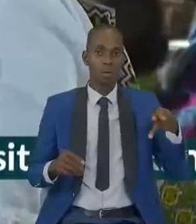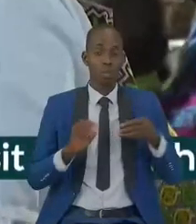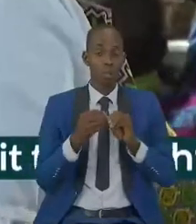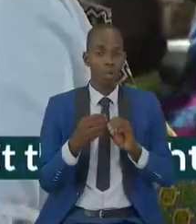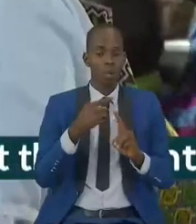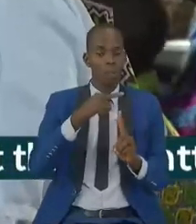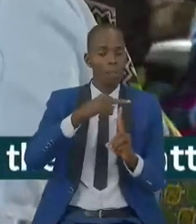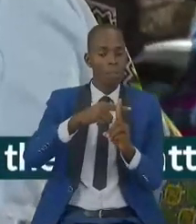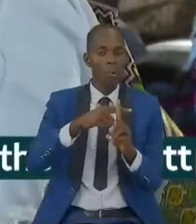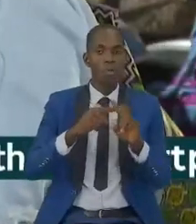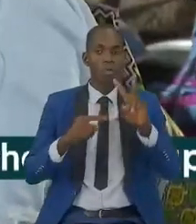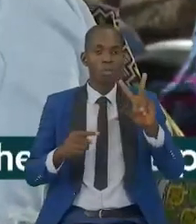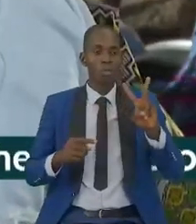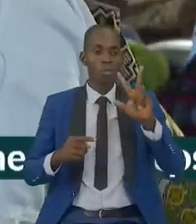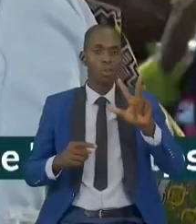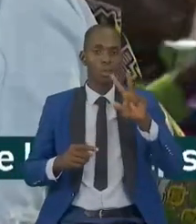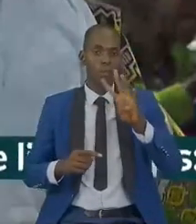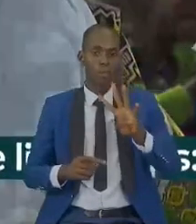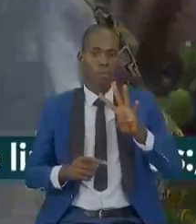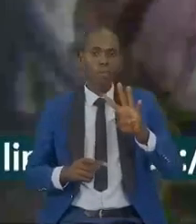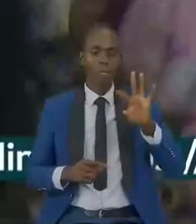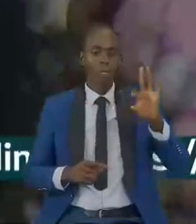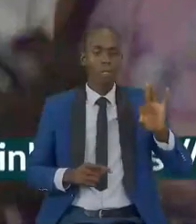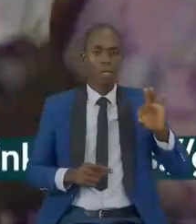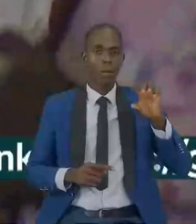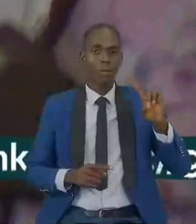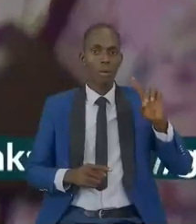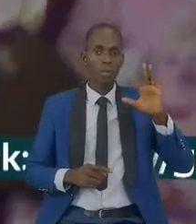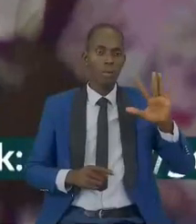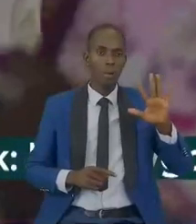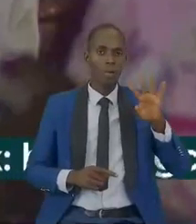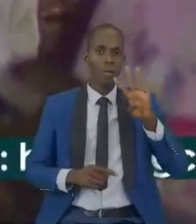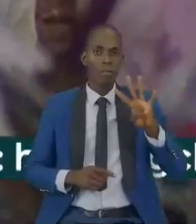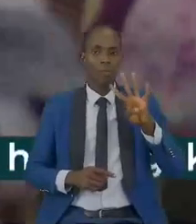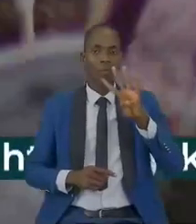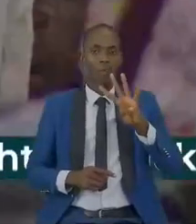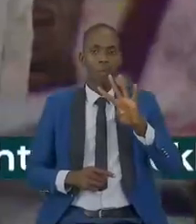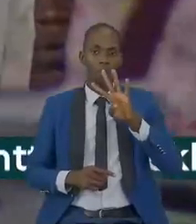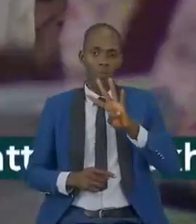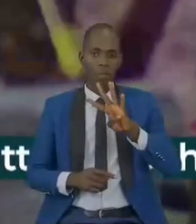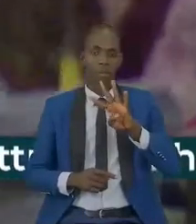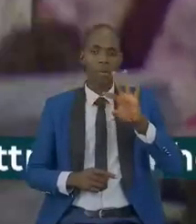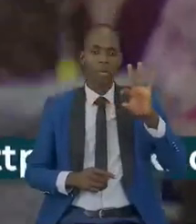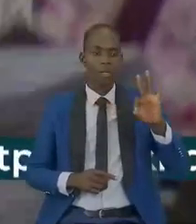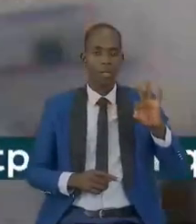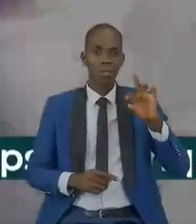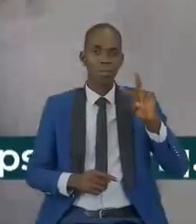suivant plus 234 91